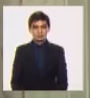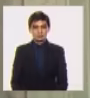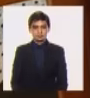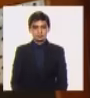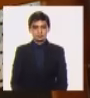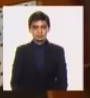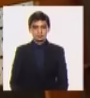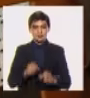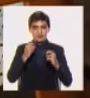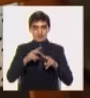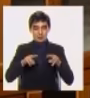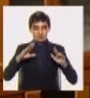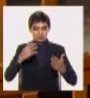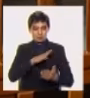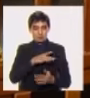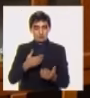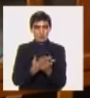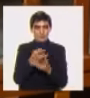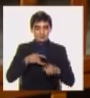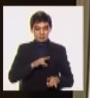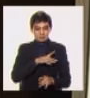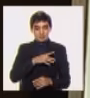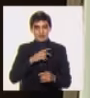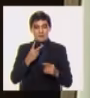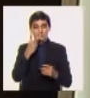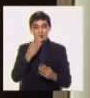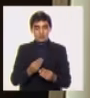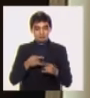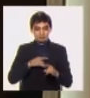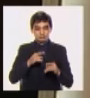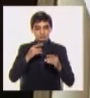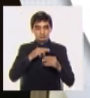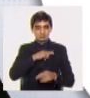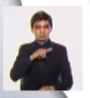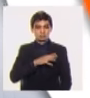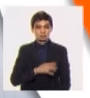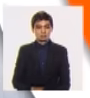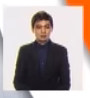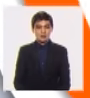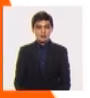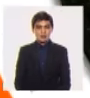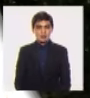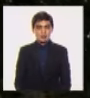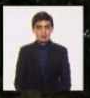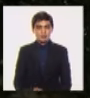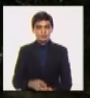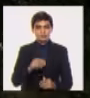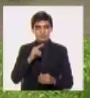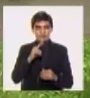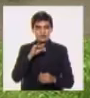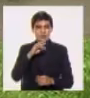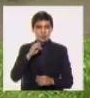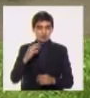как так вышло что новорожденное скончалась на вторые сутки после родов дебошир в